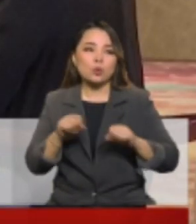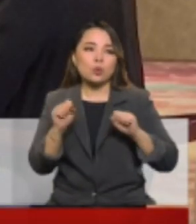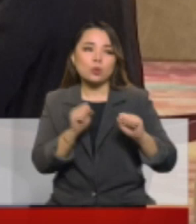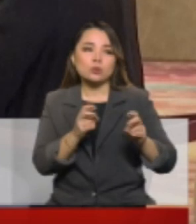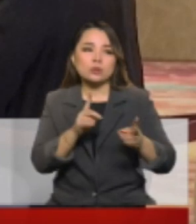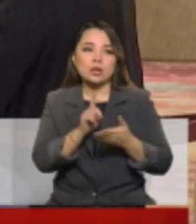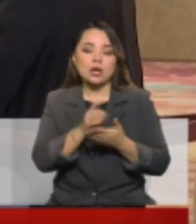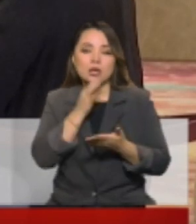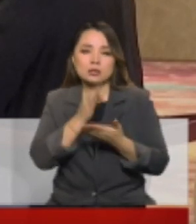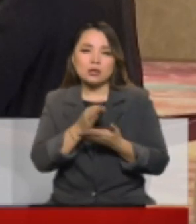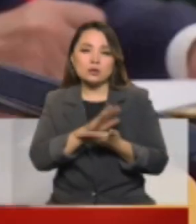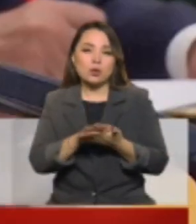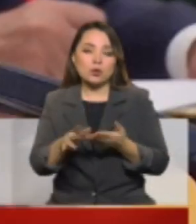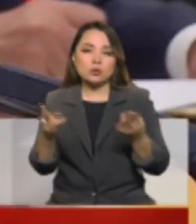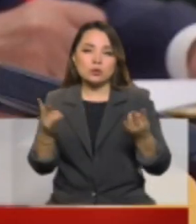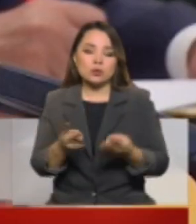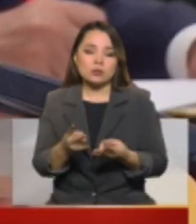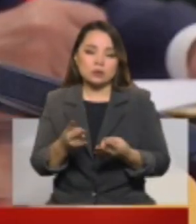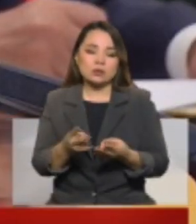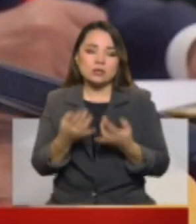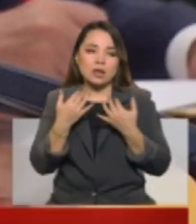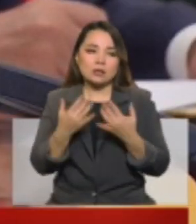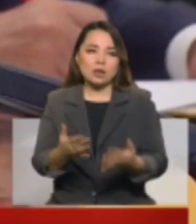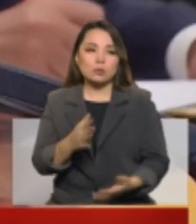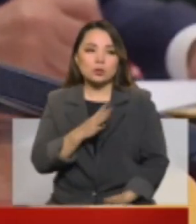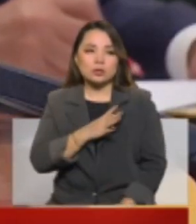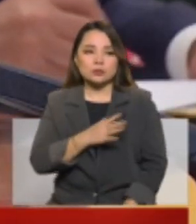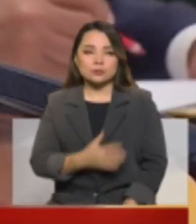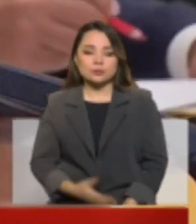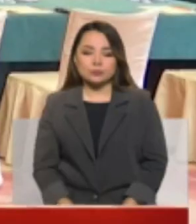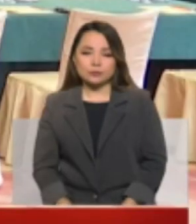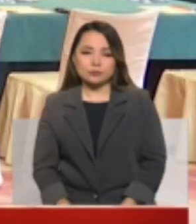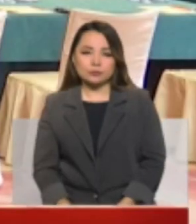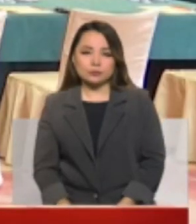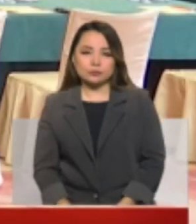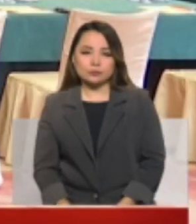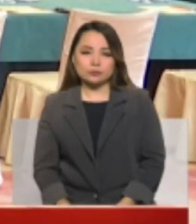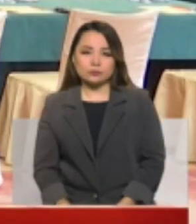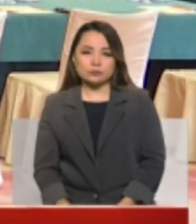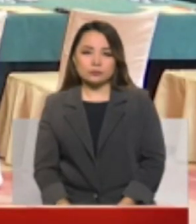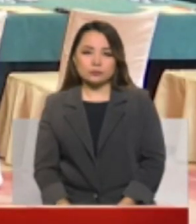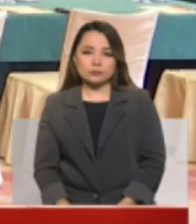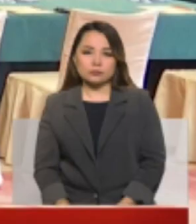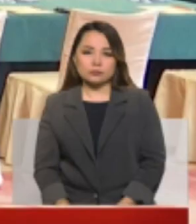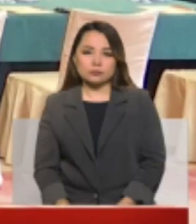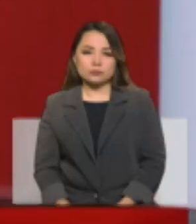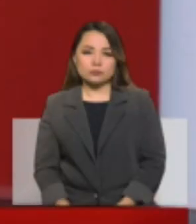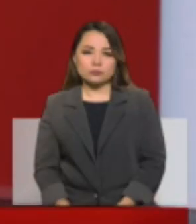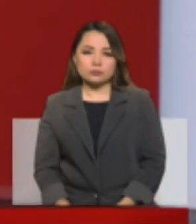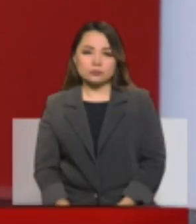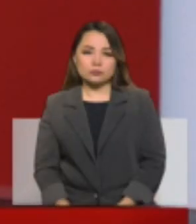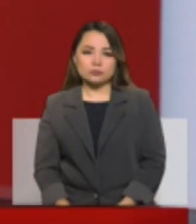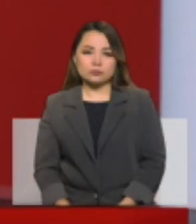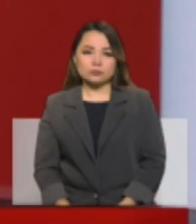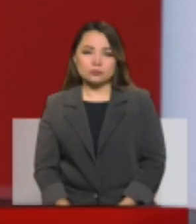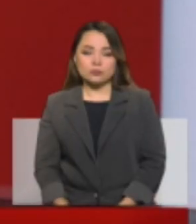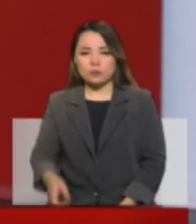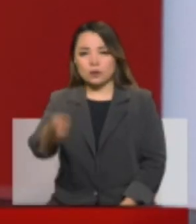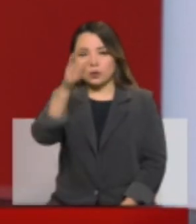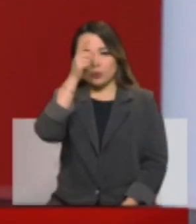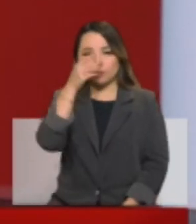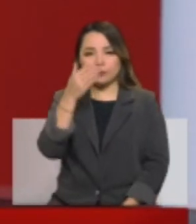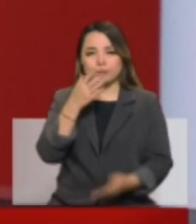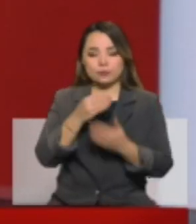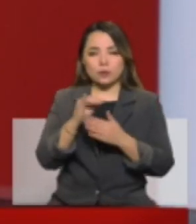ақтауын доғаруды талап еткен. Арай Төлегенқызы, Қуаныш Ғалымұлы, Қазақстан ұлттық телеарнасы. Түркияның